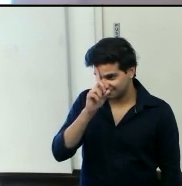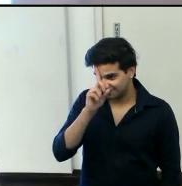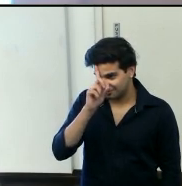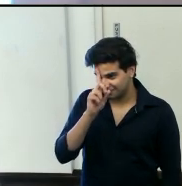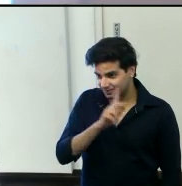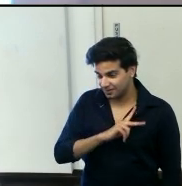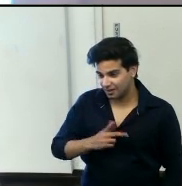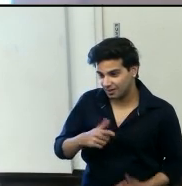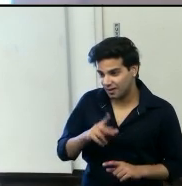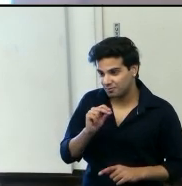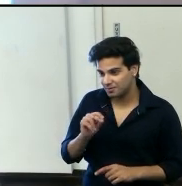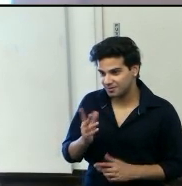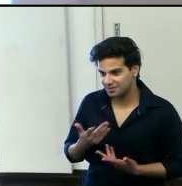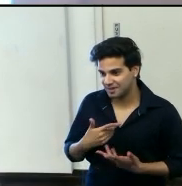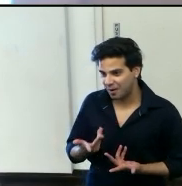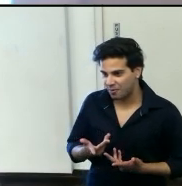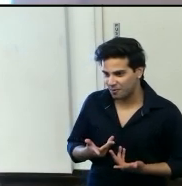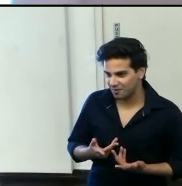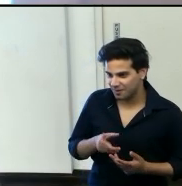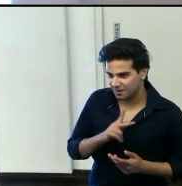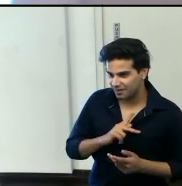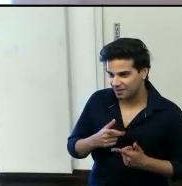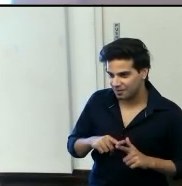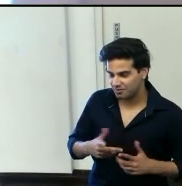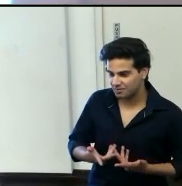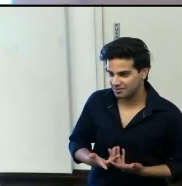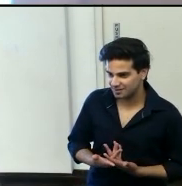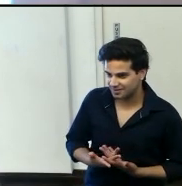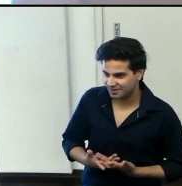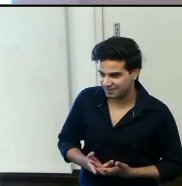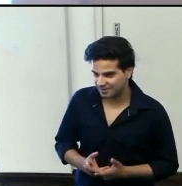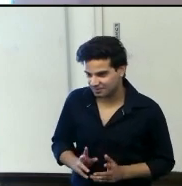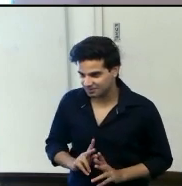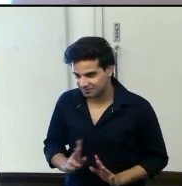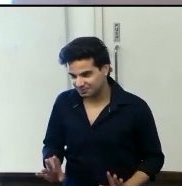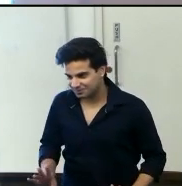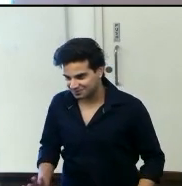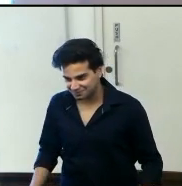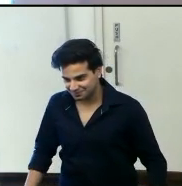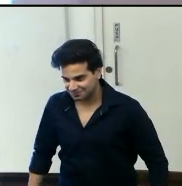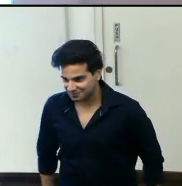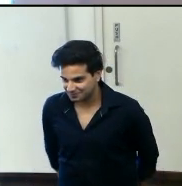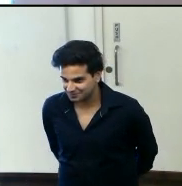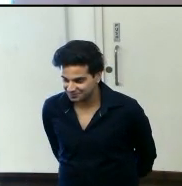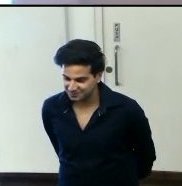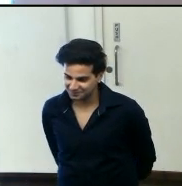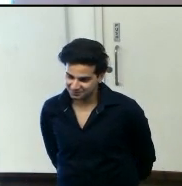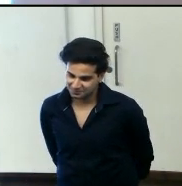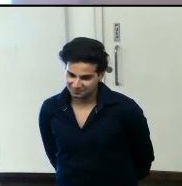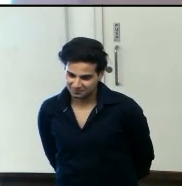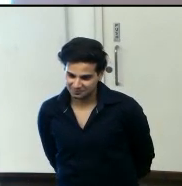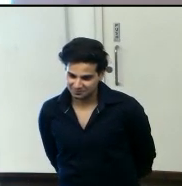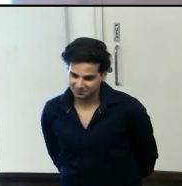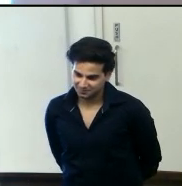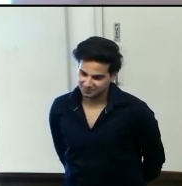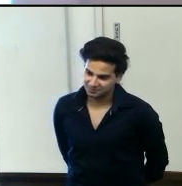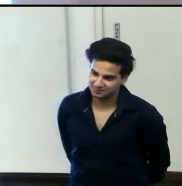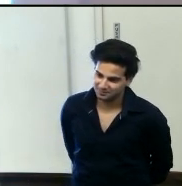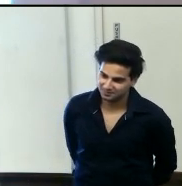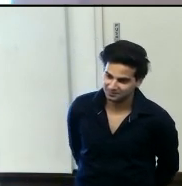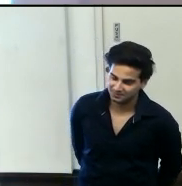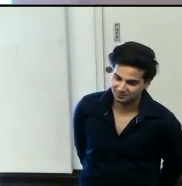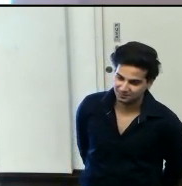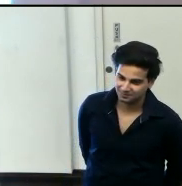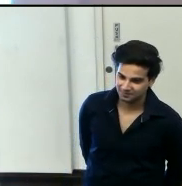ಬಂದು ಅದನ್ನ ನೋಡಿದಾಗ ಬೇರೆ ಥರದ ಮಾತು. ಅಂದ್ರೆ ನಾವಲ್ಲಿ ಆ ಲೆಕ್ಕಕ್ಕೆ ಕಲಾವಿದ, ಹಿಂದೆ ಎರಡು ಹೆಜ್ಜೆ ಹಿಂದೆ ಬಂದ್ರೆ ವಿಮರ್ಶಕ. ನನಗೆ ನಾನೇ ವಿಮರ್ಶೆ ಮಾಡ್ಕೊಳ್ಳೋದು ಅಥವಾ